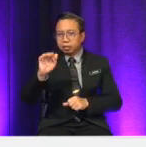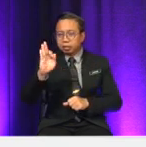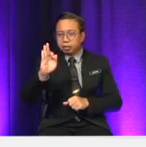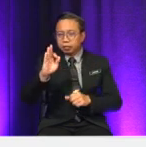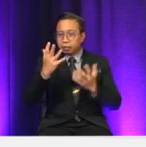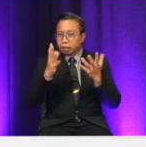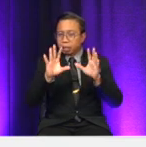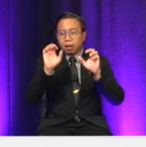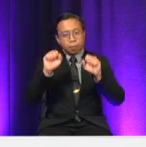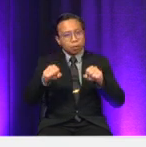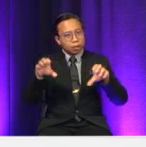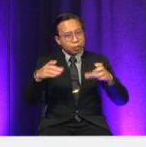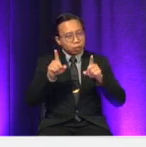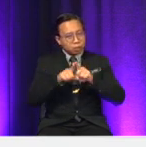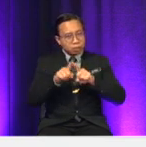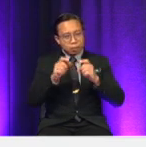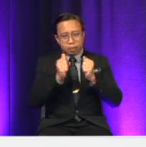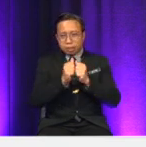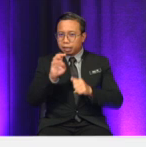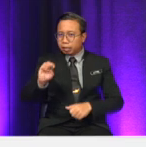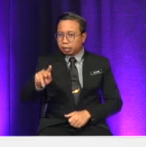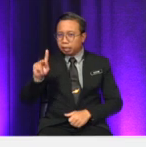boleh dilakukan bersama dengan kanak-kanak.